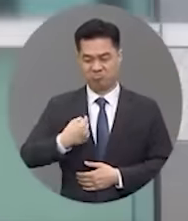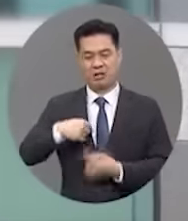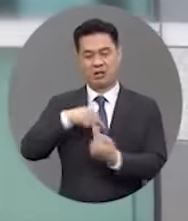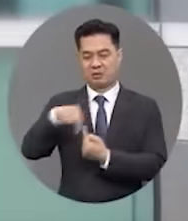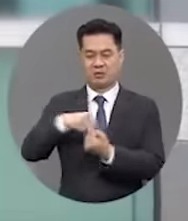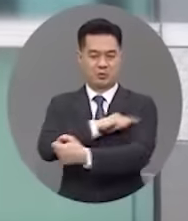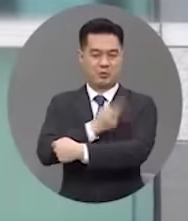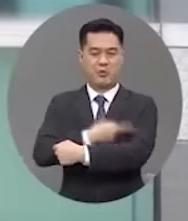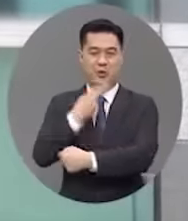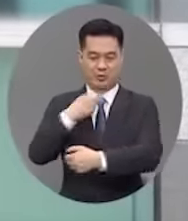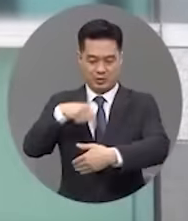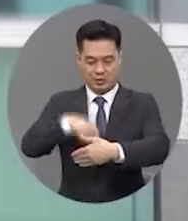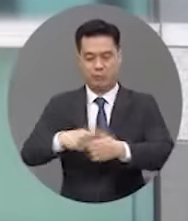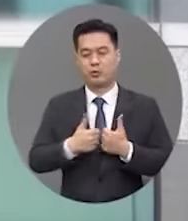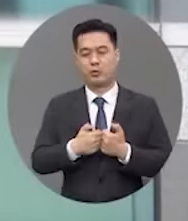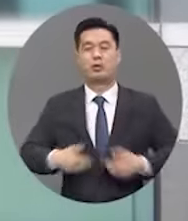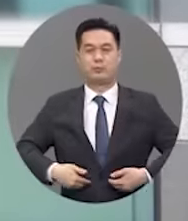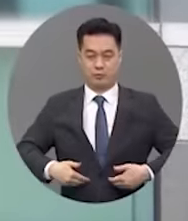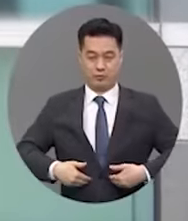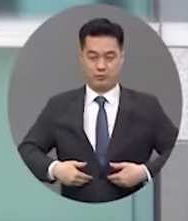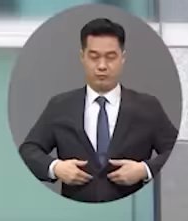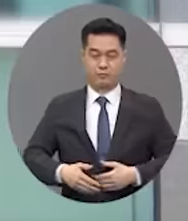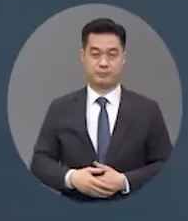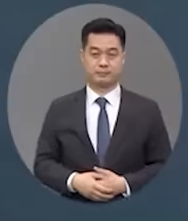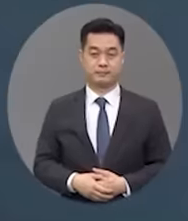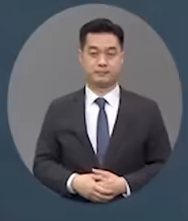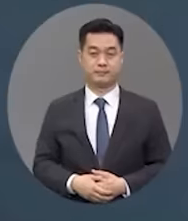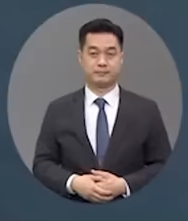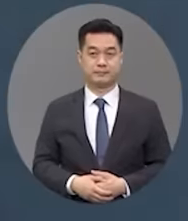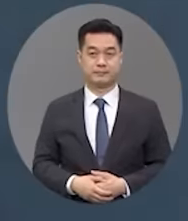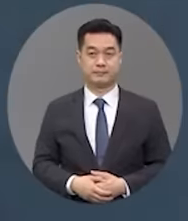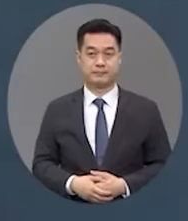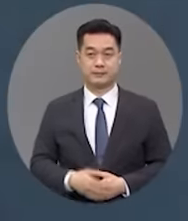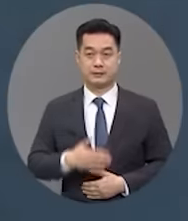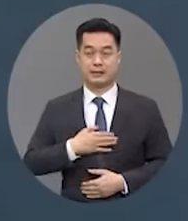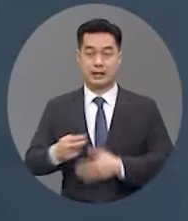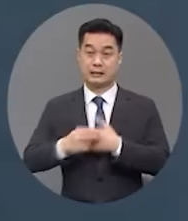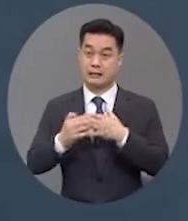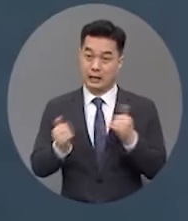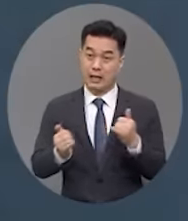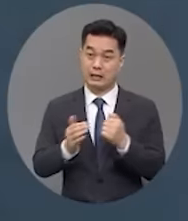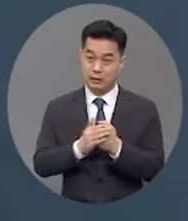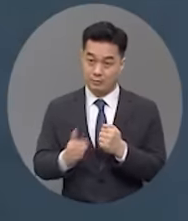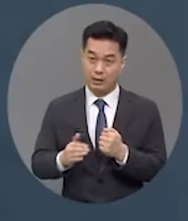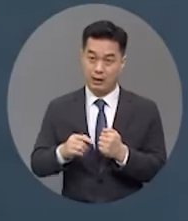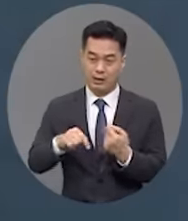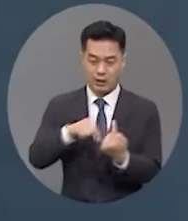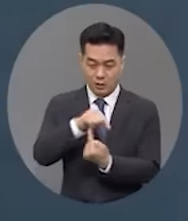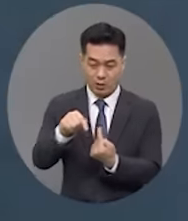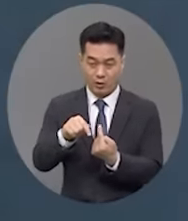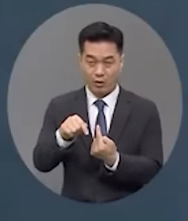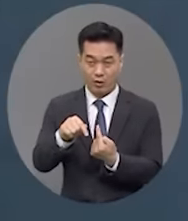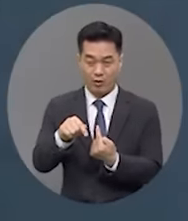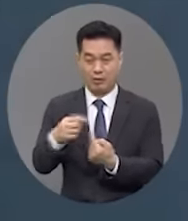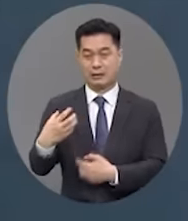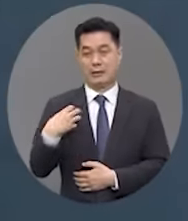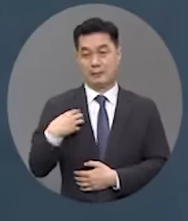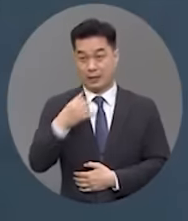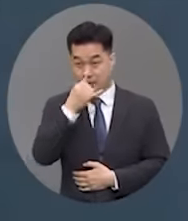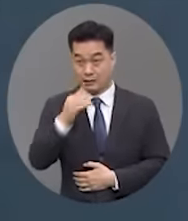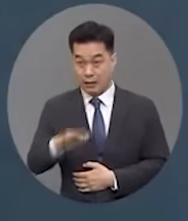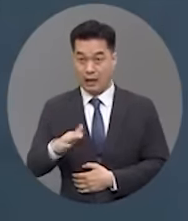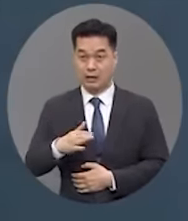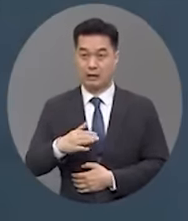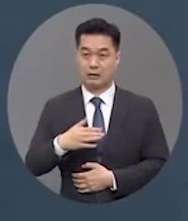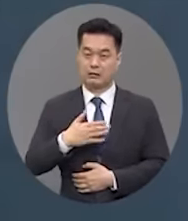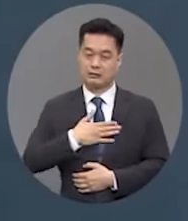없다며 내부 논의 시간이 필요하다고 주장했습니다. 제가 의사라서 사실은 경영하는 그런 의사도 있는데 아직 그